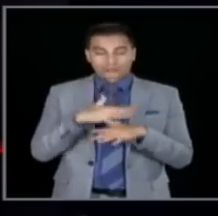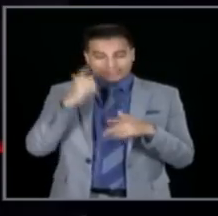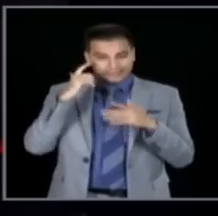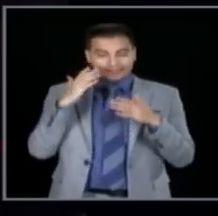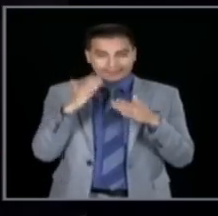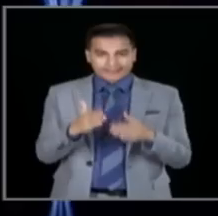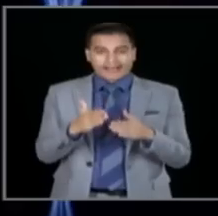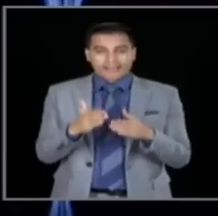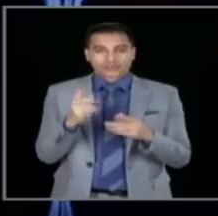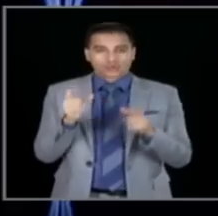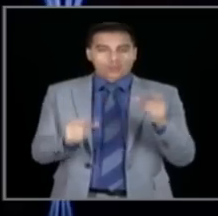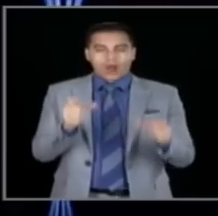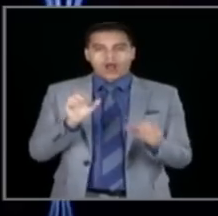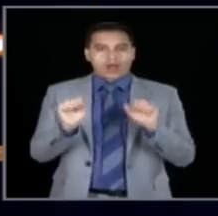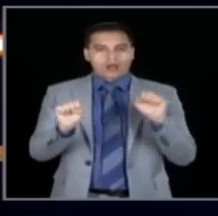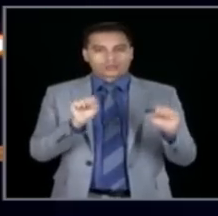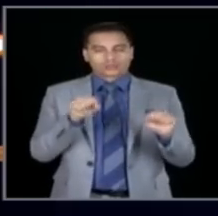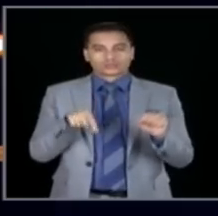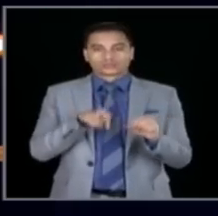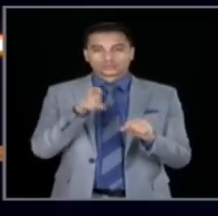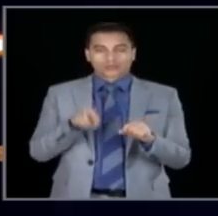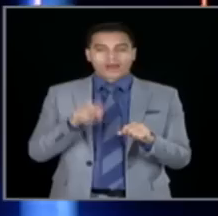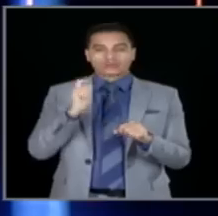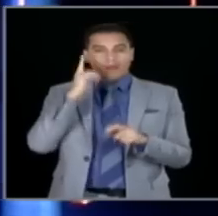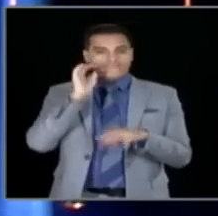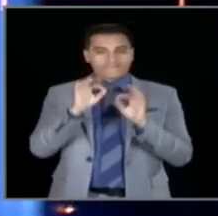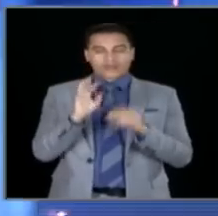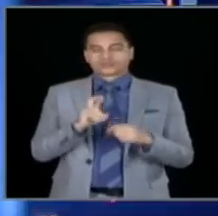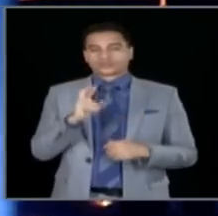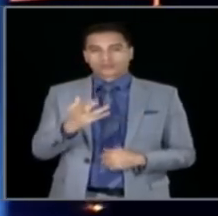واحد يركز لوحده. سرعة البديهة، والسؤال هو: